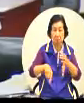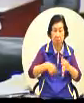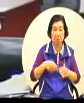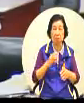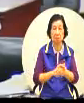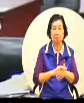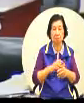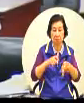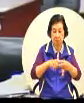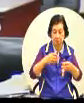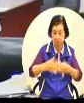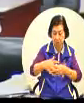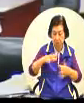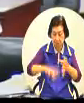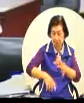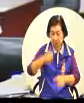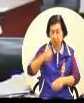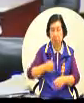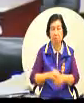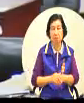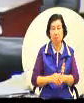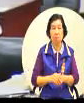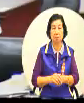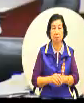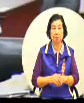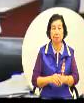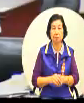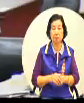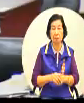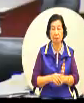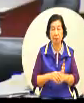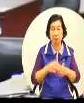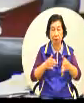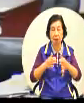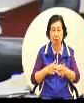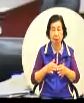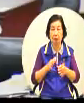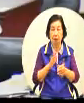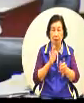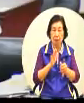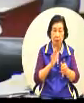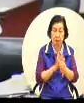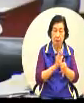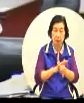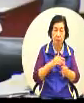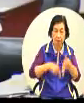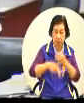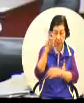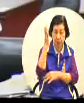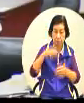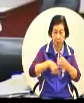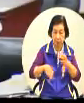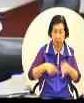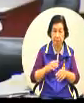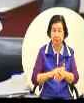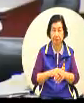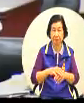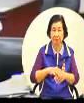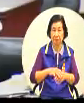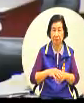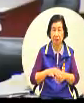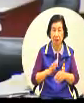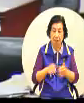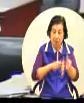长应该要反映行政院，假如一直刁难我们高雄